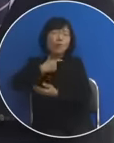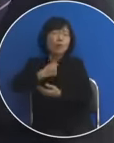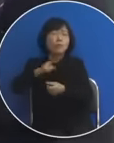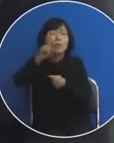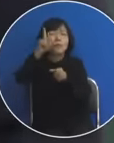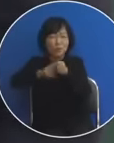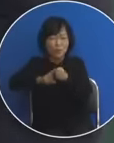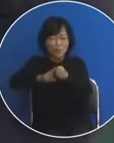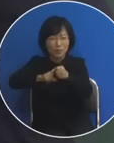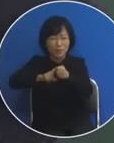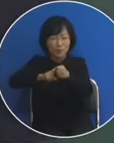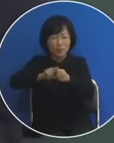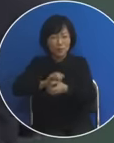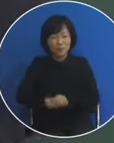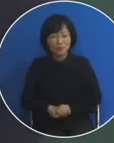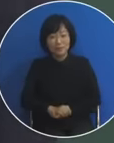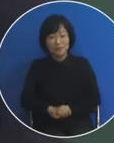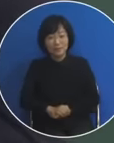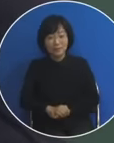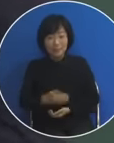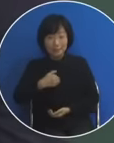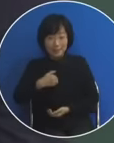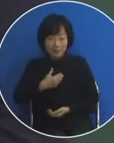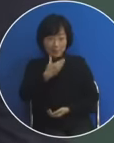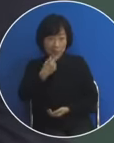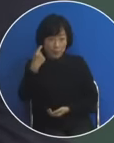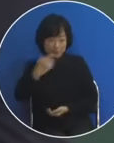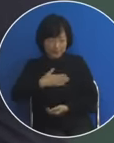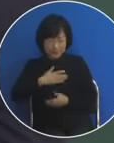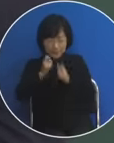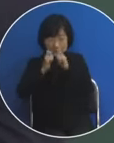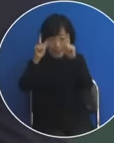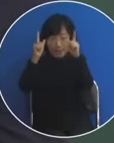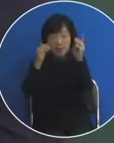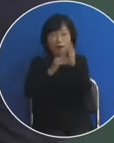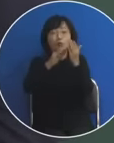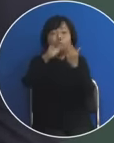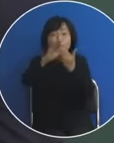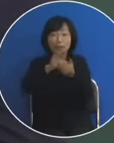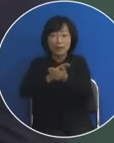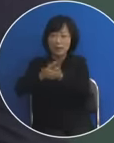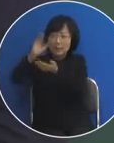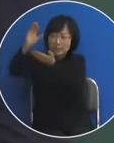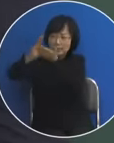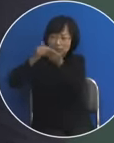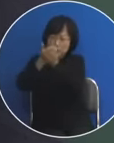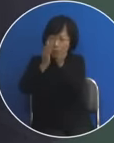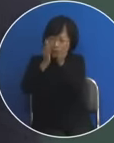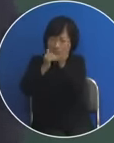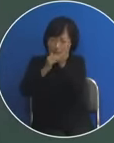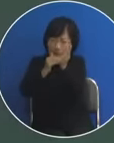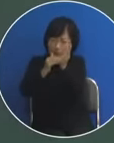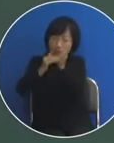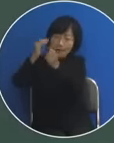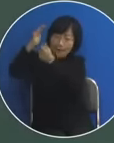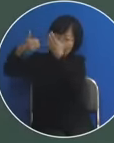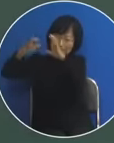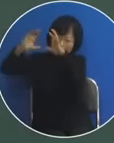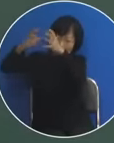goal. 여러분에게 복음의 가치라고 난 뒤에 그 안에 있는 그리스도의 비밀과 하나님의 나라 오직 성령의